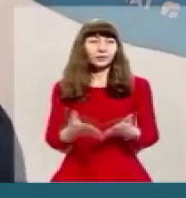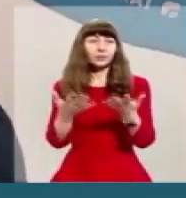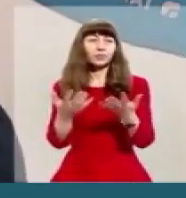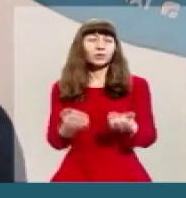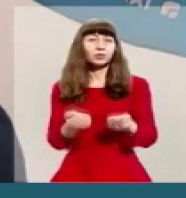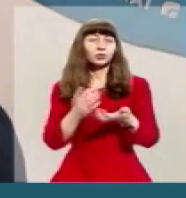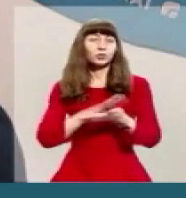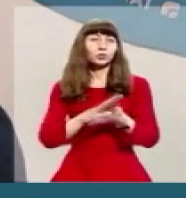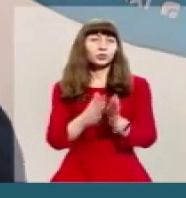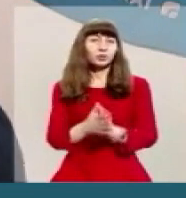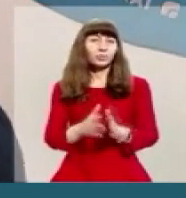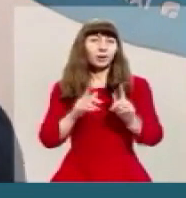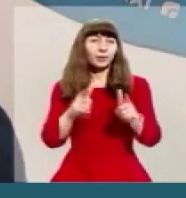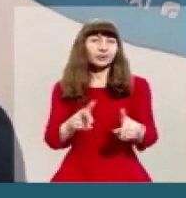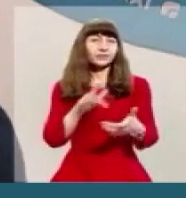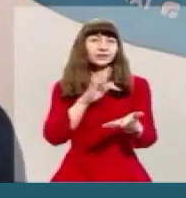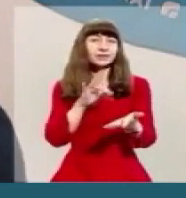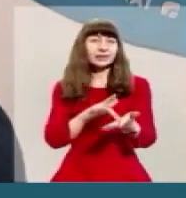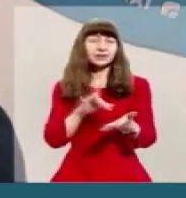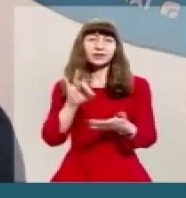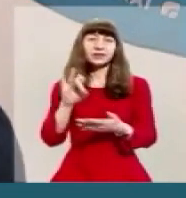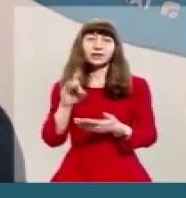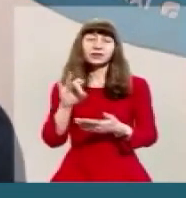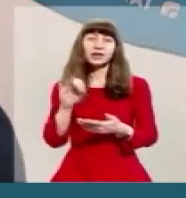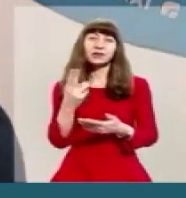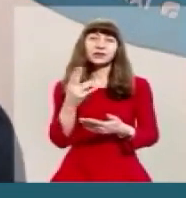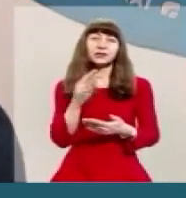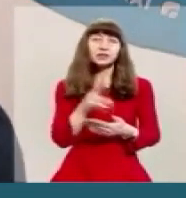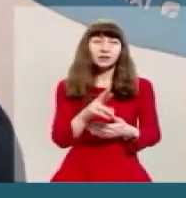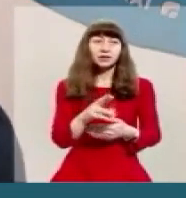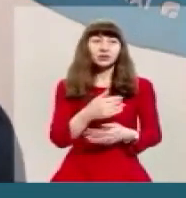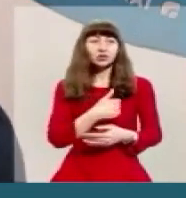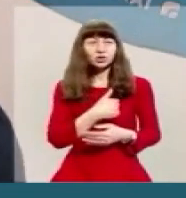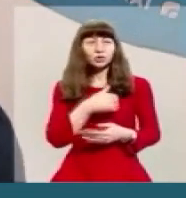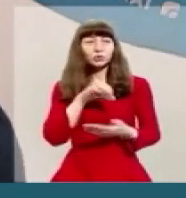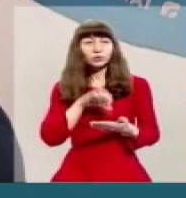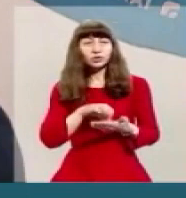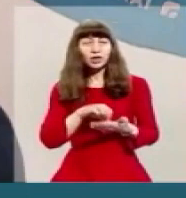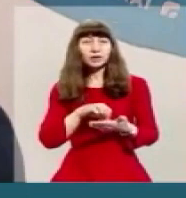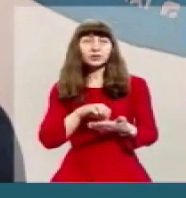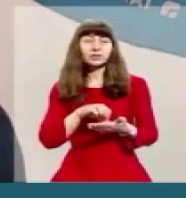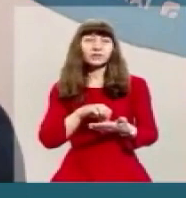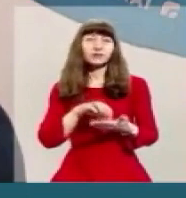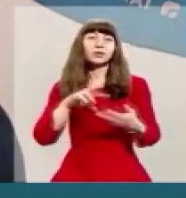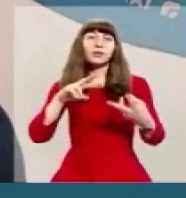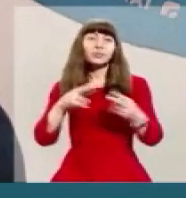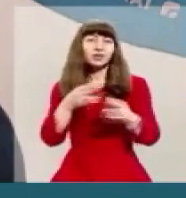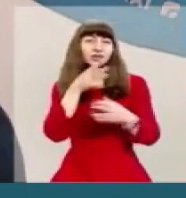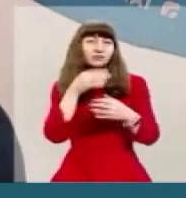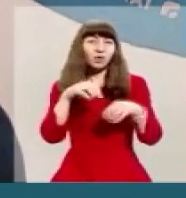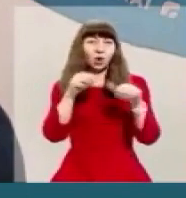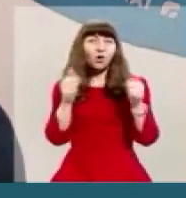услуг, попавший в центр реализации и желающий поменять свой образ жизни, то